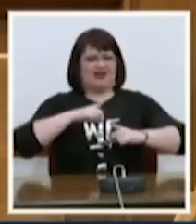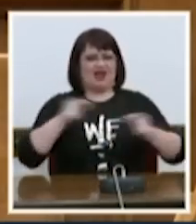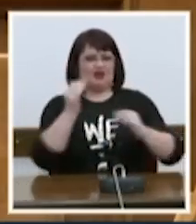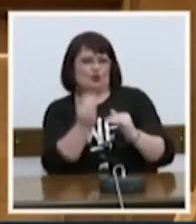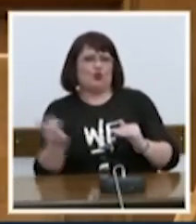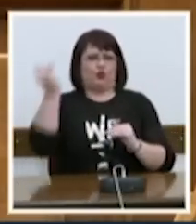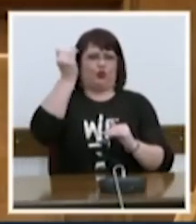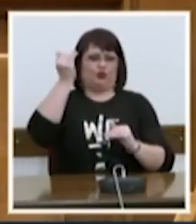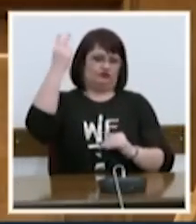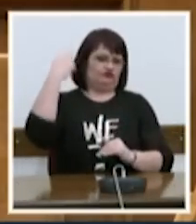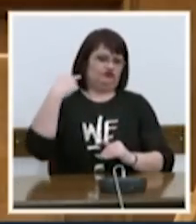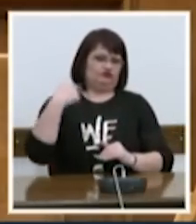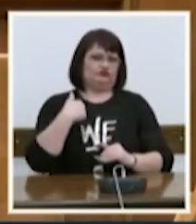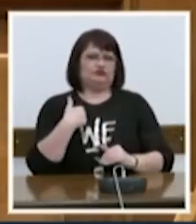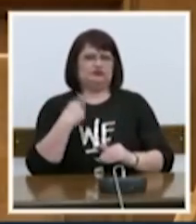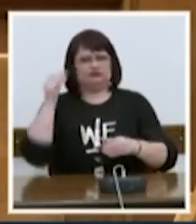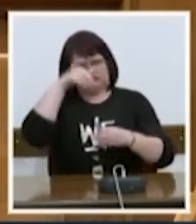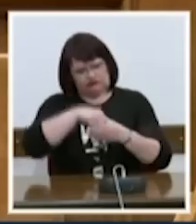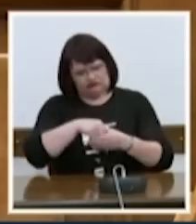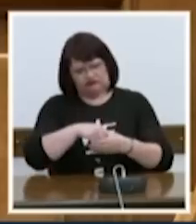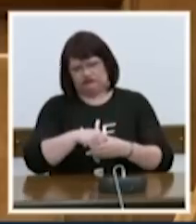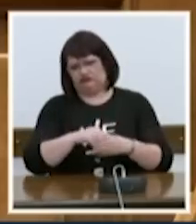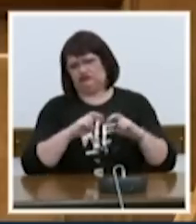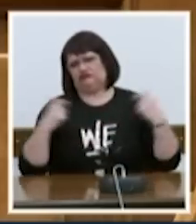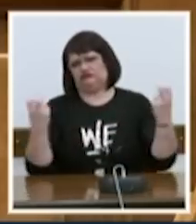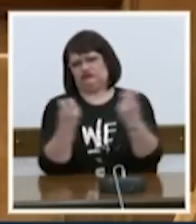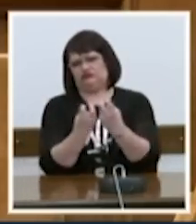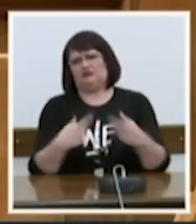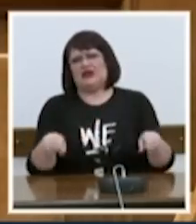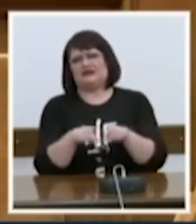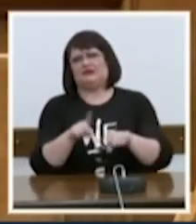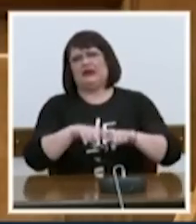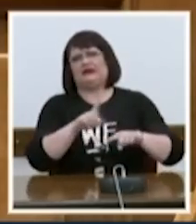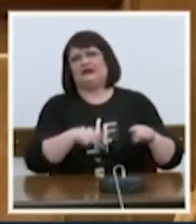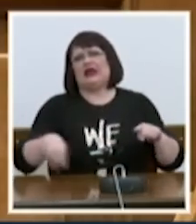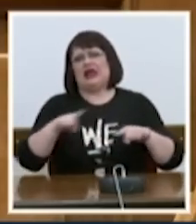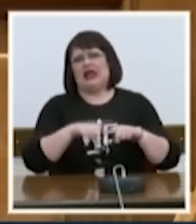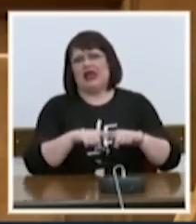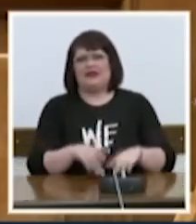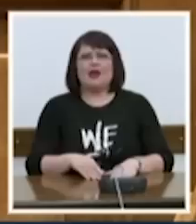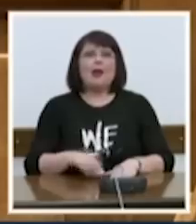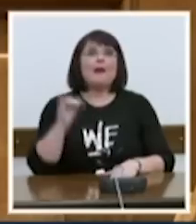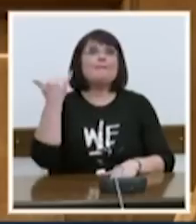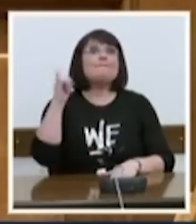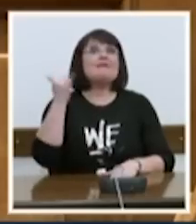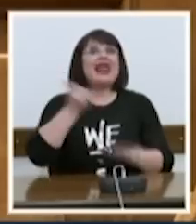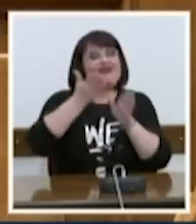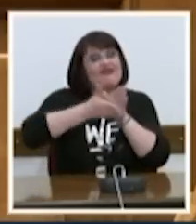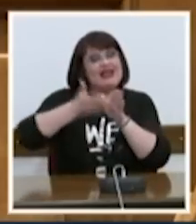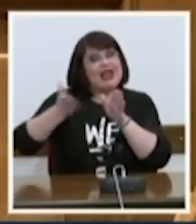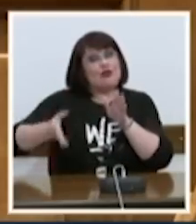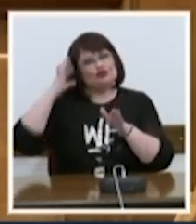μπει για τα καλά πλέον στο τραπέζι. Όλα αυτά περιέχονται στους μπλε φακέλους που λίγες μέρες